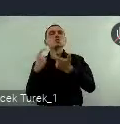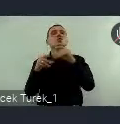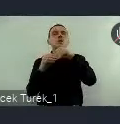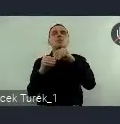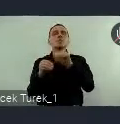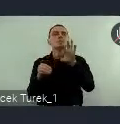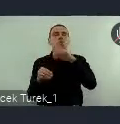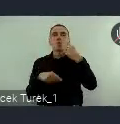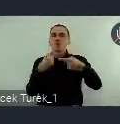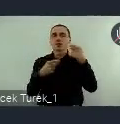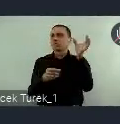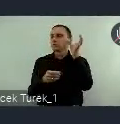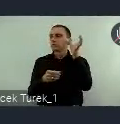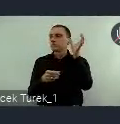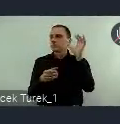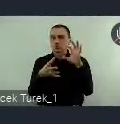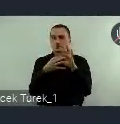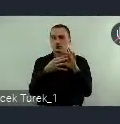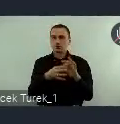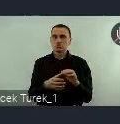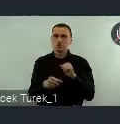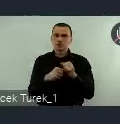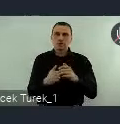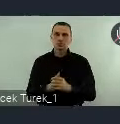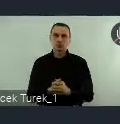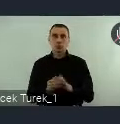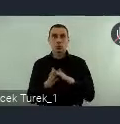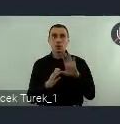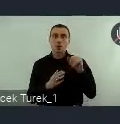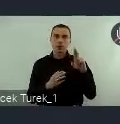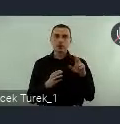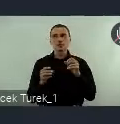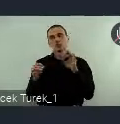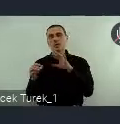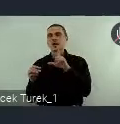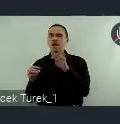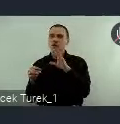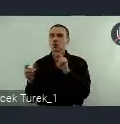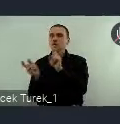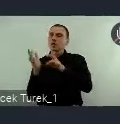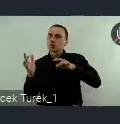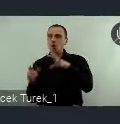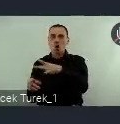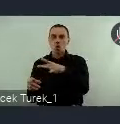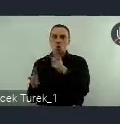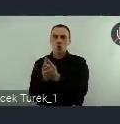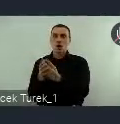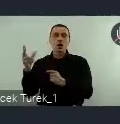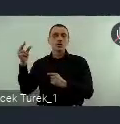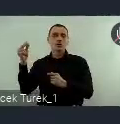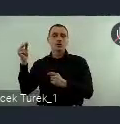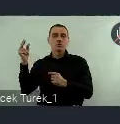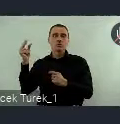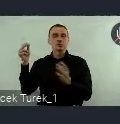opisuje tez audiodeskrypcję na żywo opisuje to co się dzieje prawda bo nie podał do lata i lato strzelił gola i tam